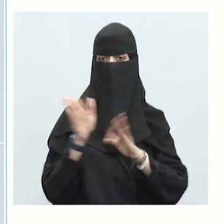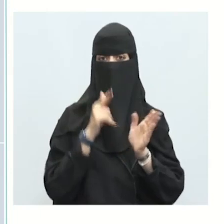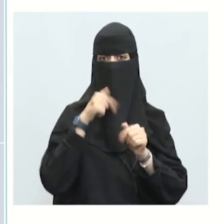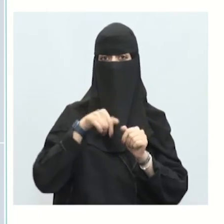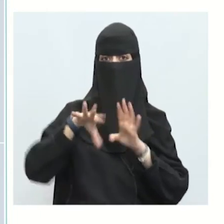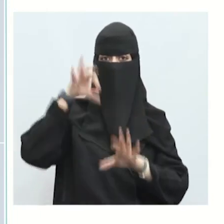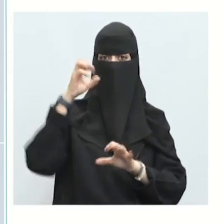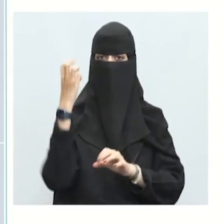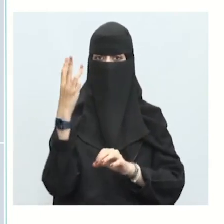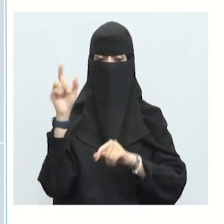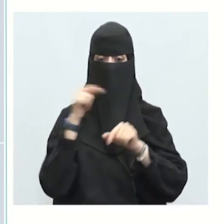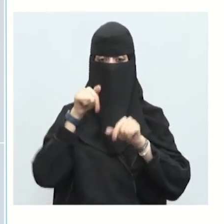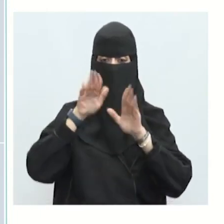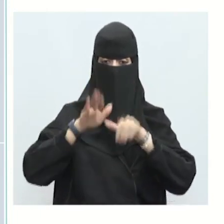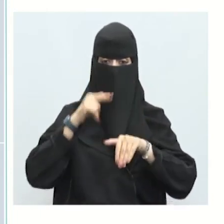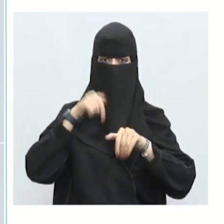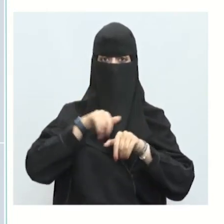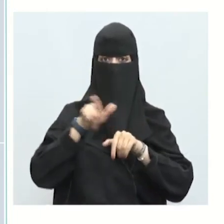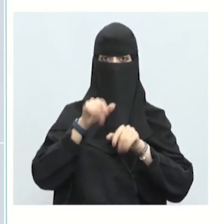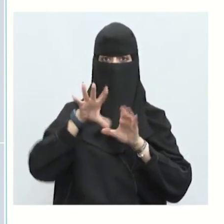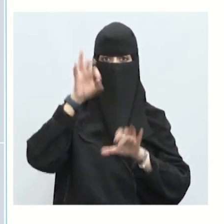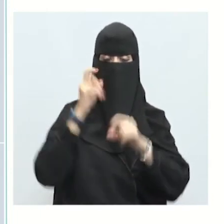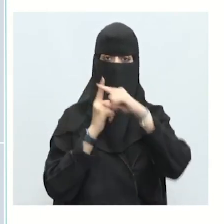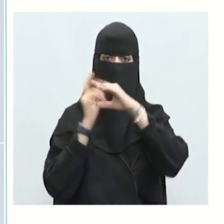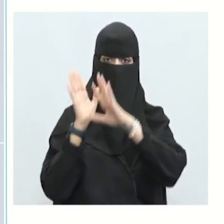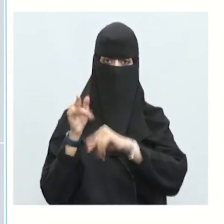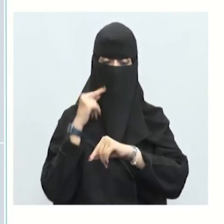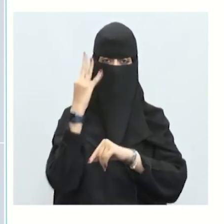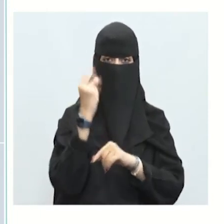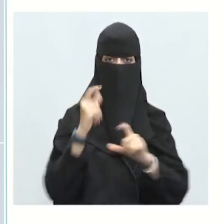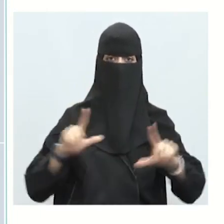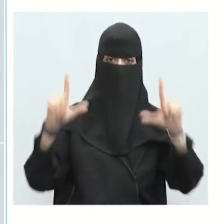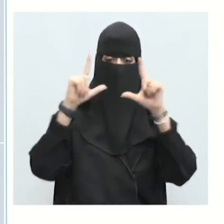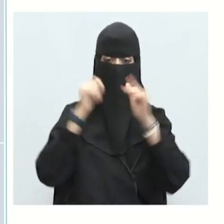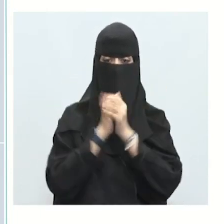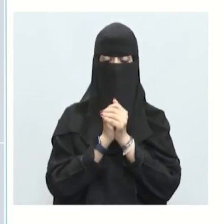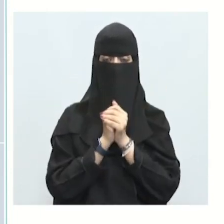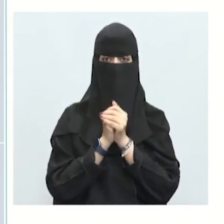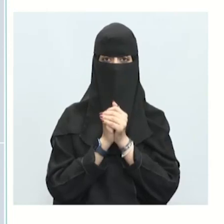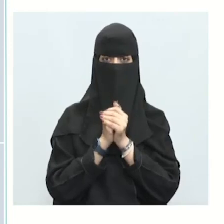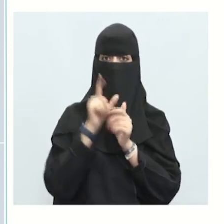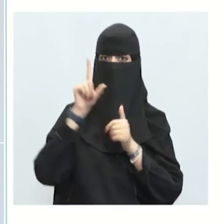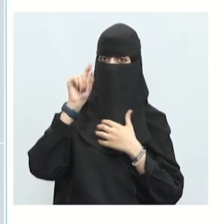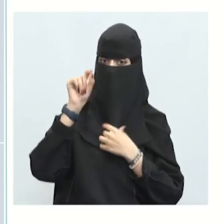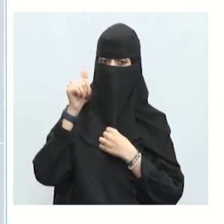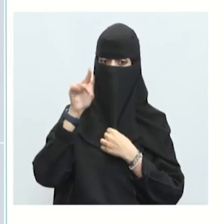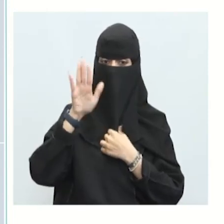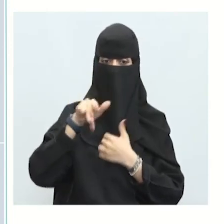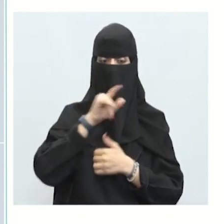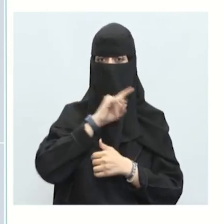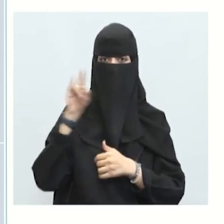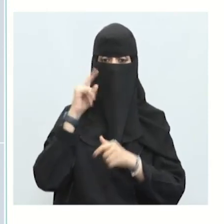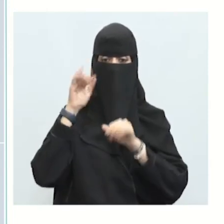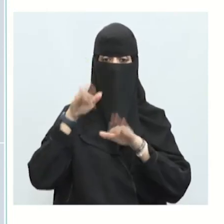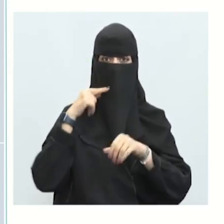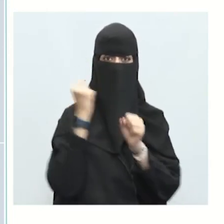الخيار الثالث هو ستعرض الرساله رقم موجب على الشاشه احسنتم لن يعمل